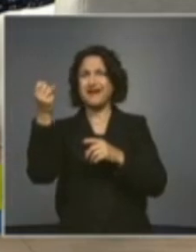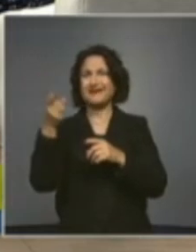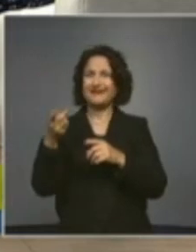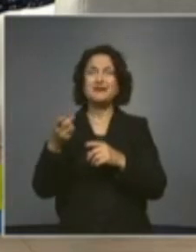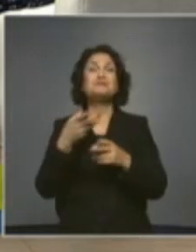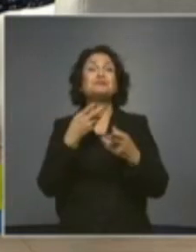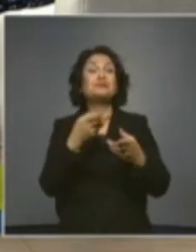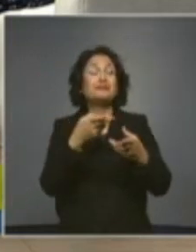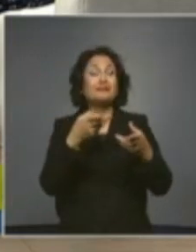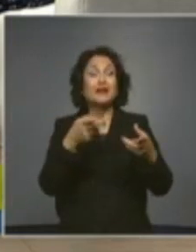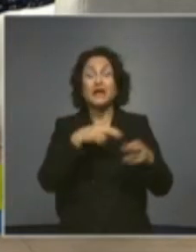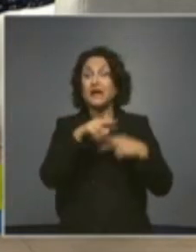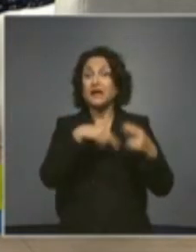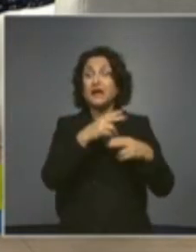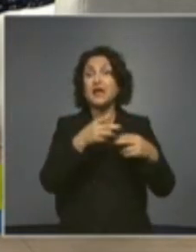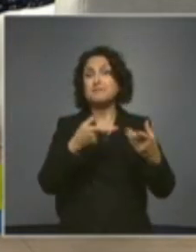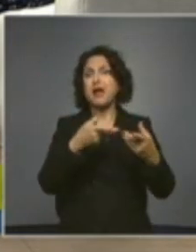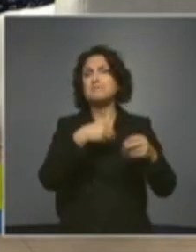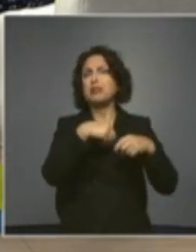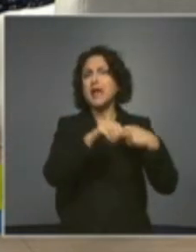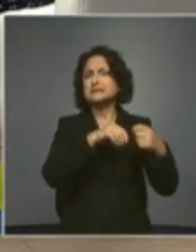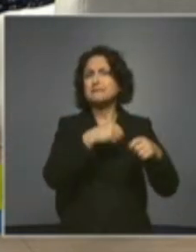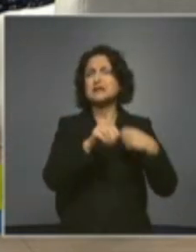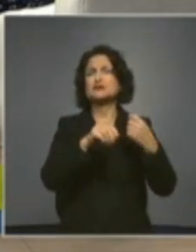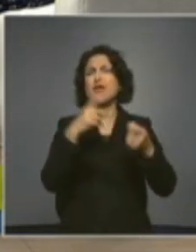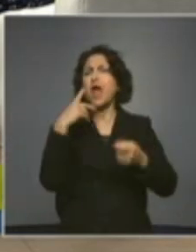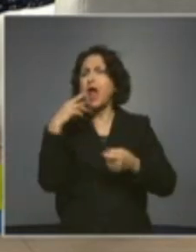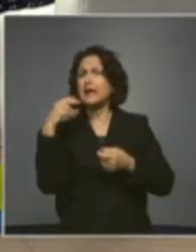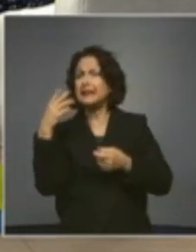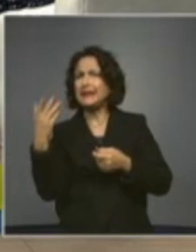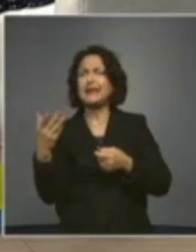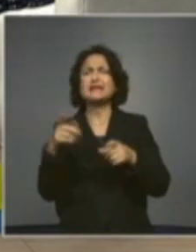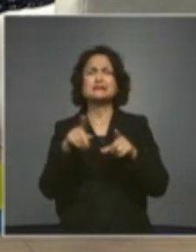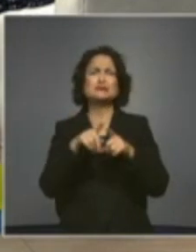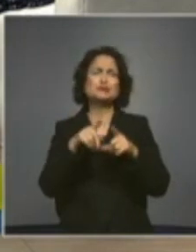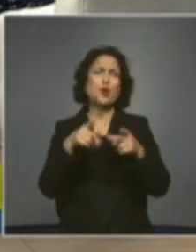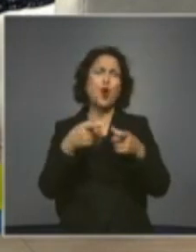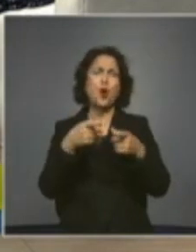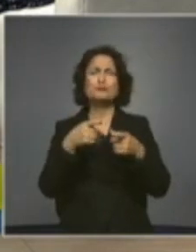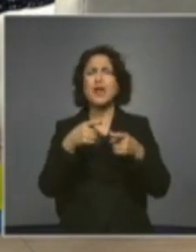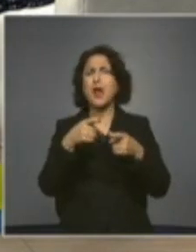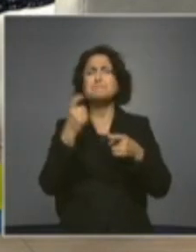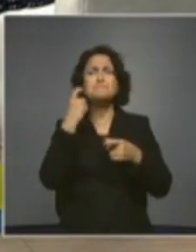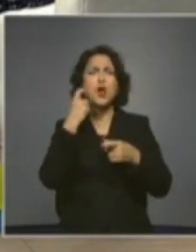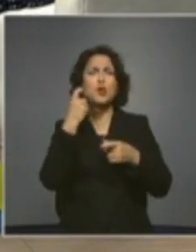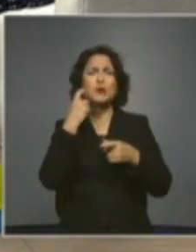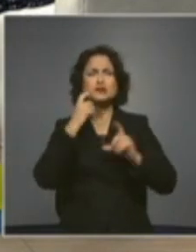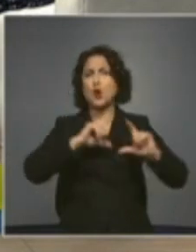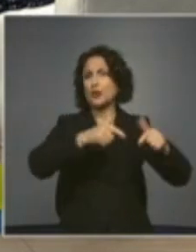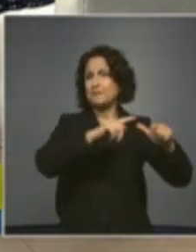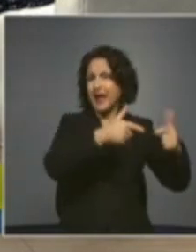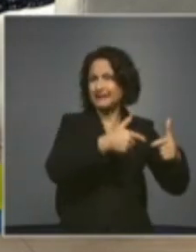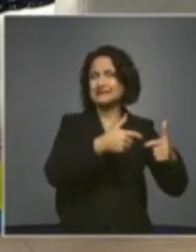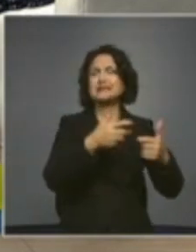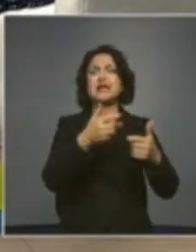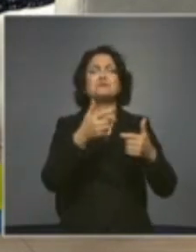са в 4 вида. Те са пластмасови, хартия, стъкло и биологични органични отпадъци. На всеки ход играчите теглят различни